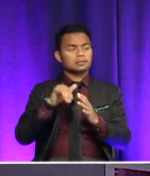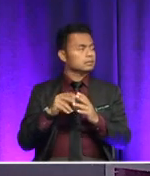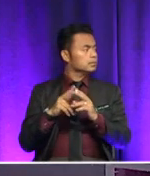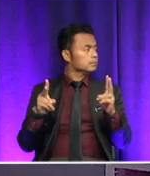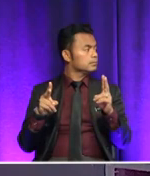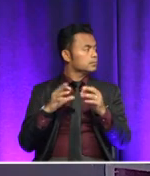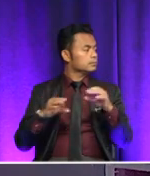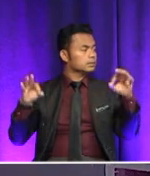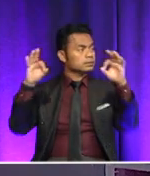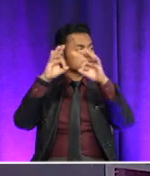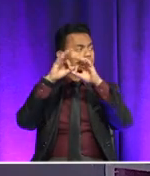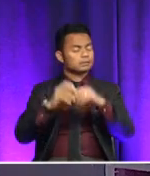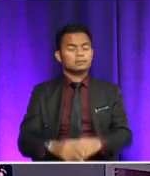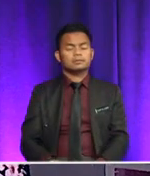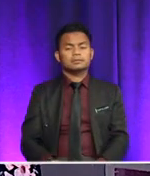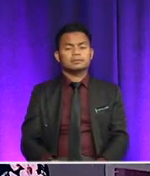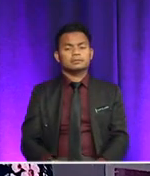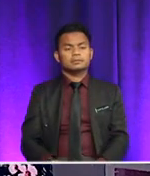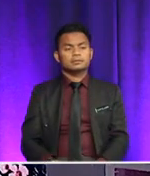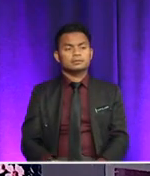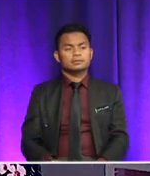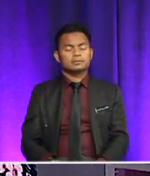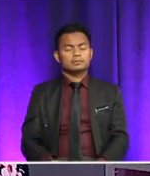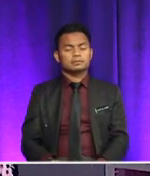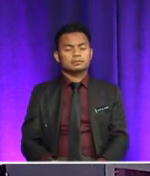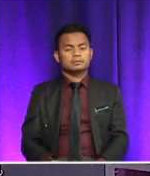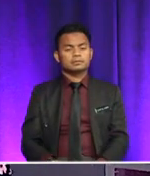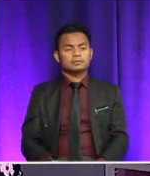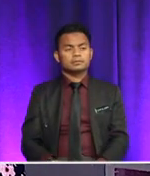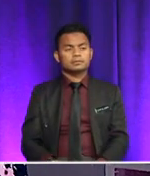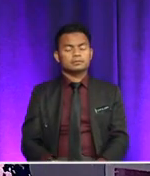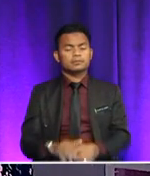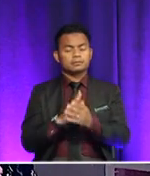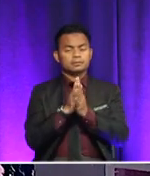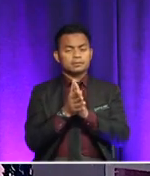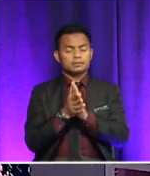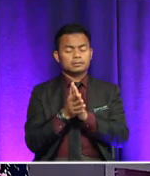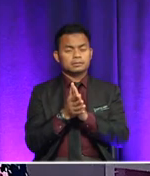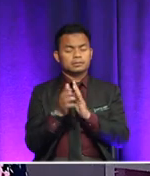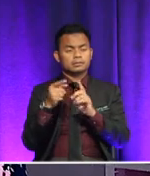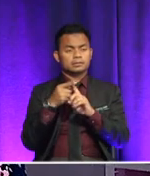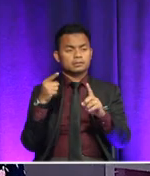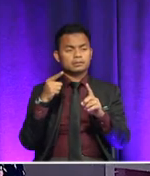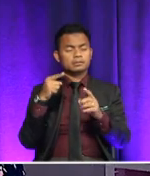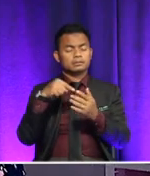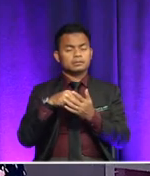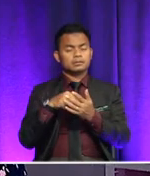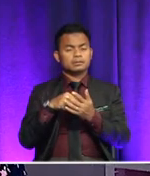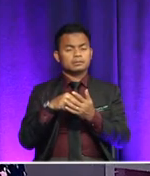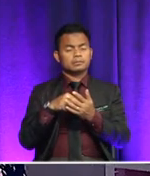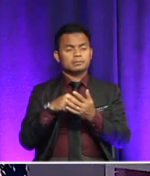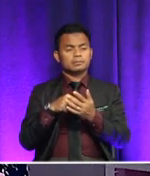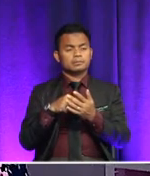alam semesta Jadi kepada masyarakat negara kita jadi di situ inilahgunaan perenggangannya